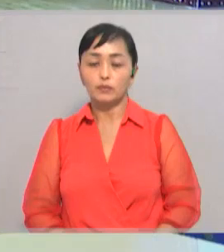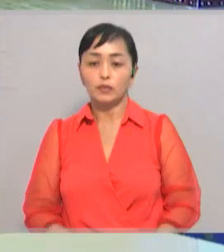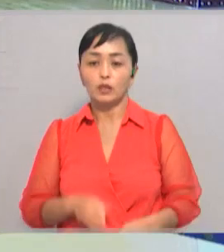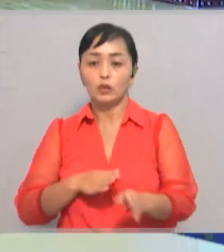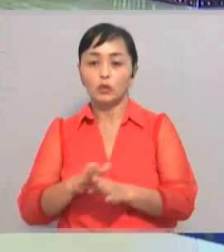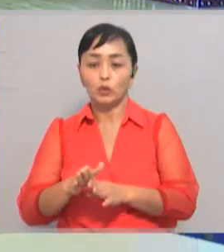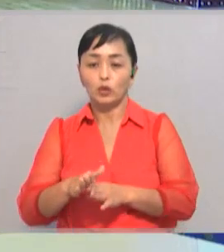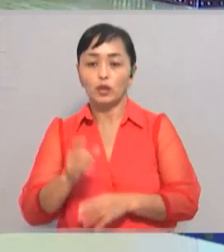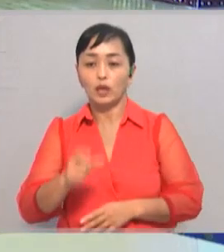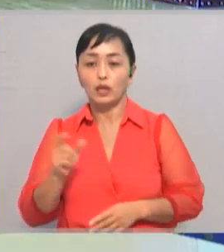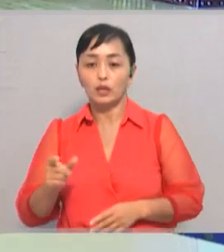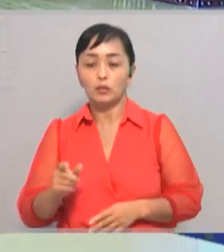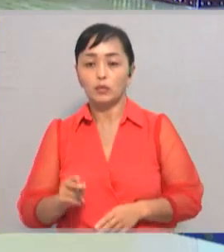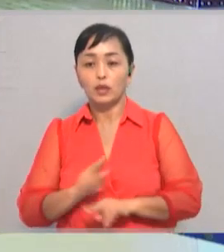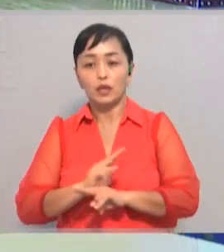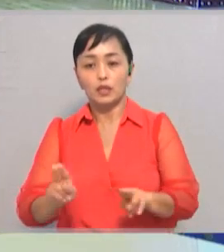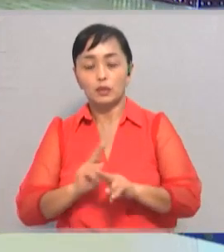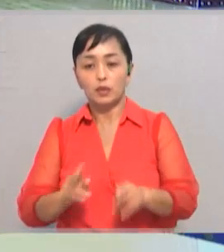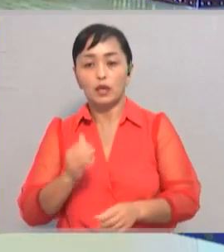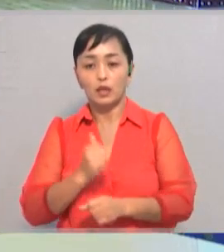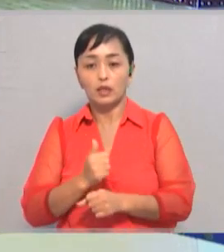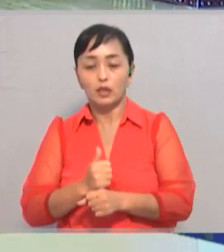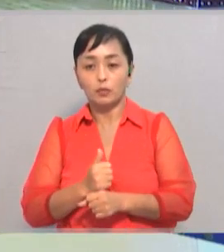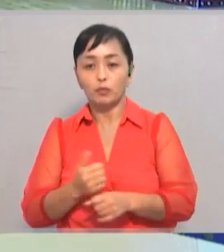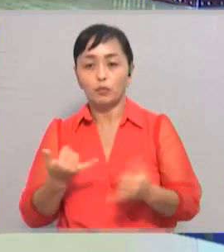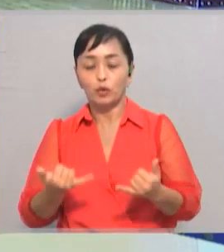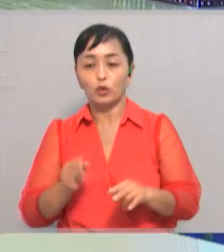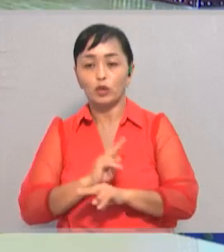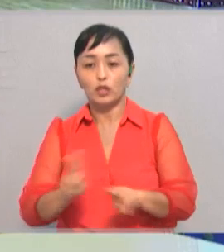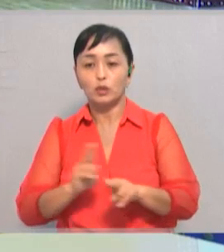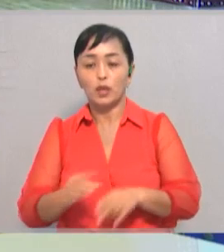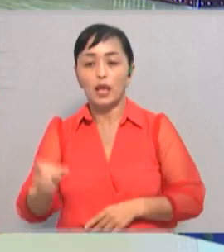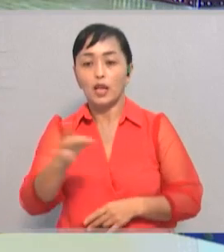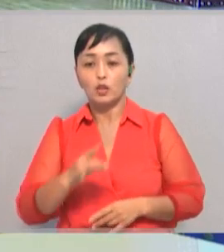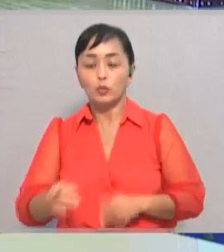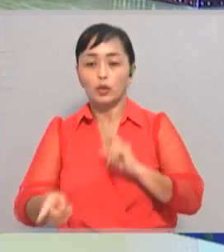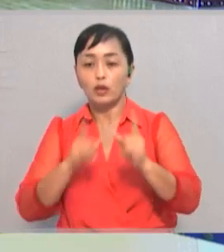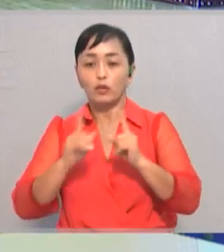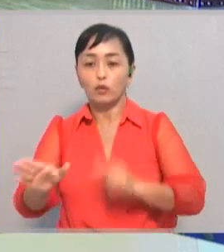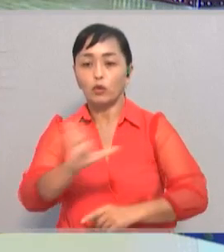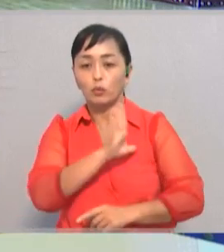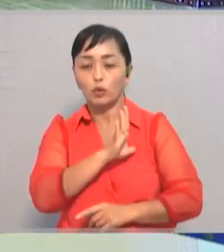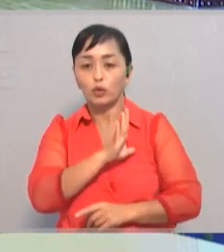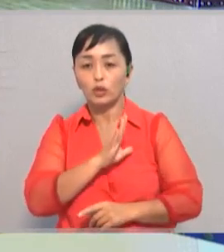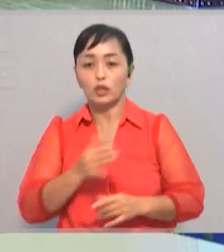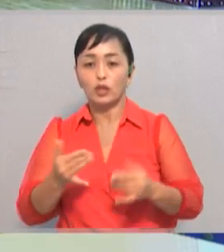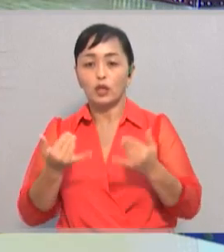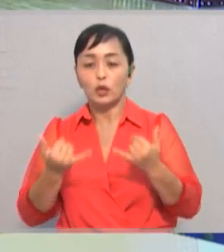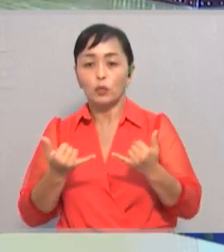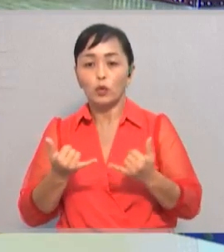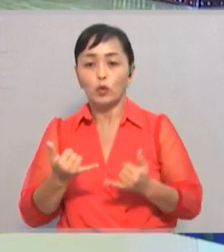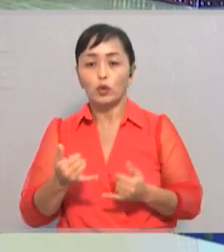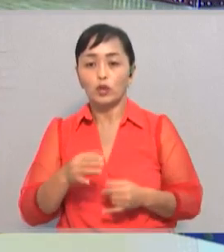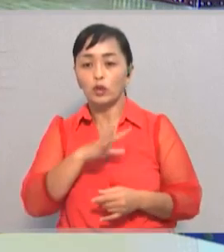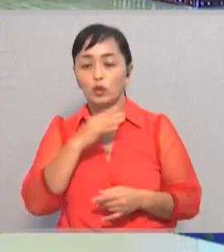Толық адам кәсіби мұғалім ұлы ұстаз. Шымкентте осындай атаумен ұстаздарға арналған республикалық форум өтті. Шара Абай Құнанбайұлының шығармаларын